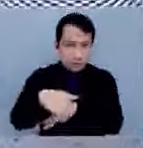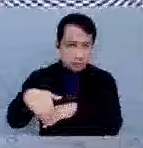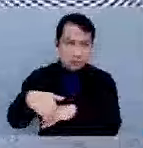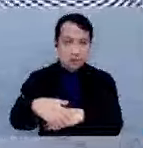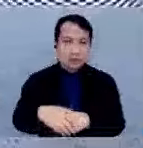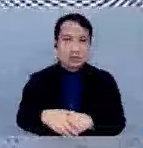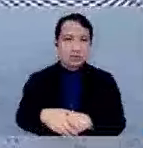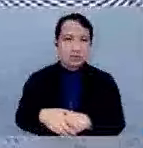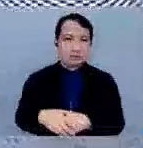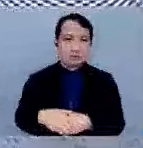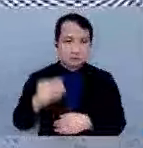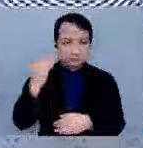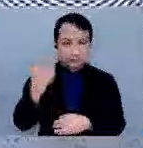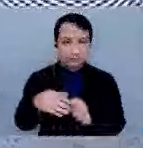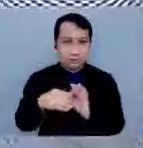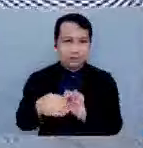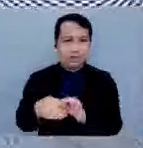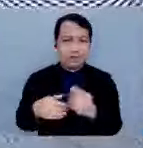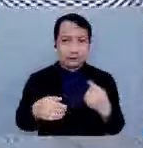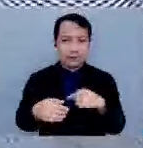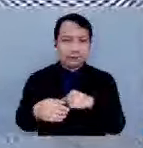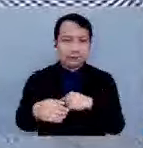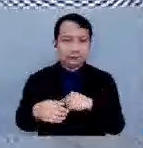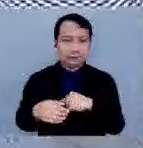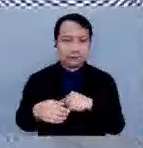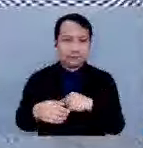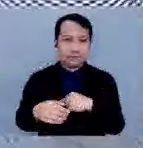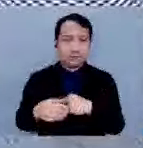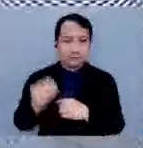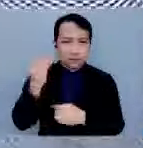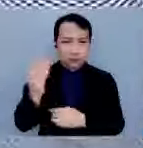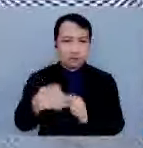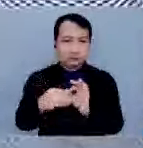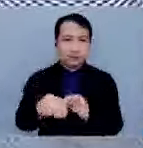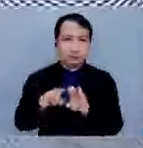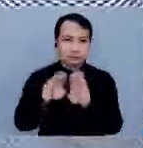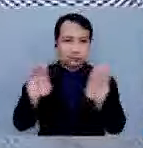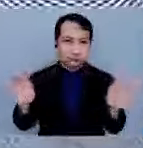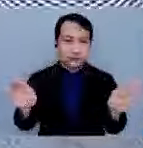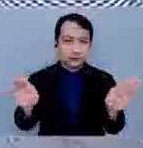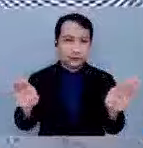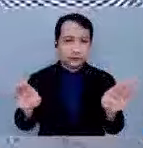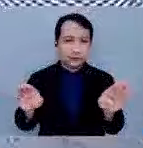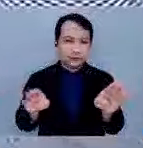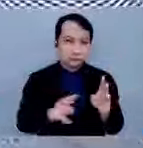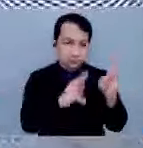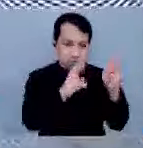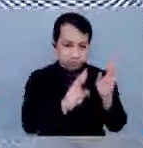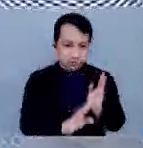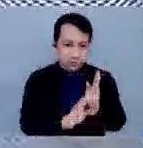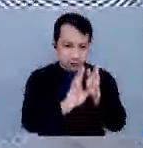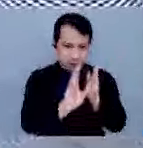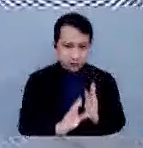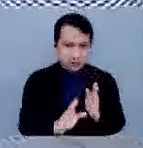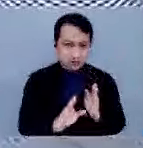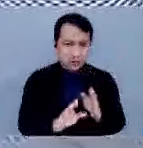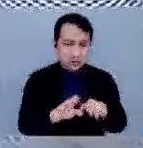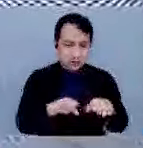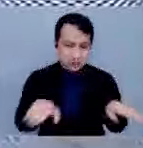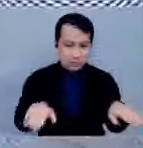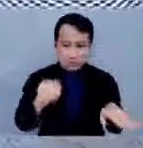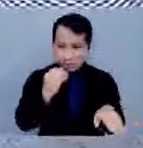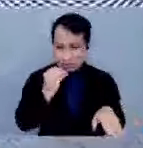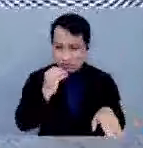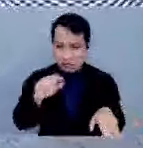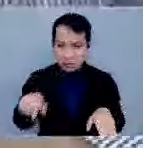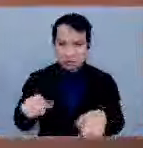tulog. Kasi ang bahay kasi namin, open. Kumbaga, walang division, walang ano. Kung asan yung kainan, dun lang din yung